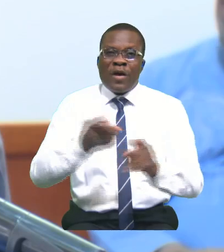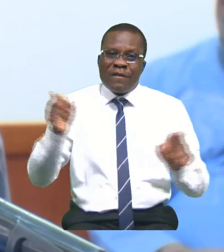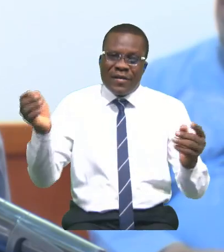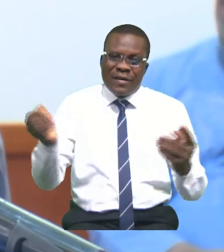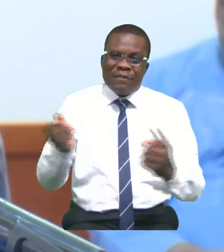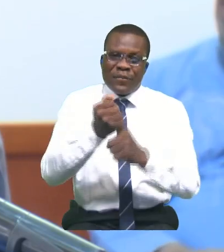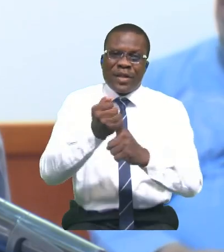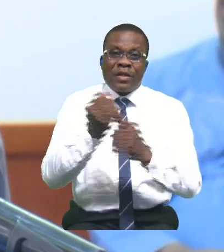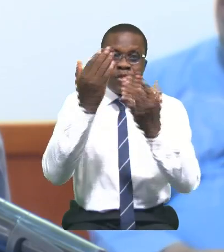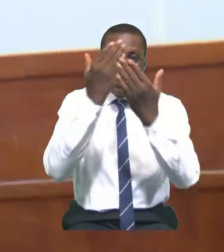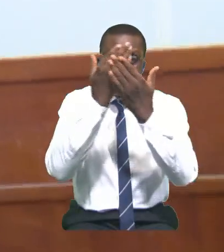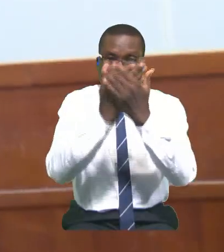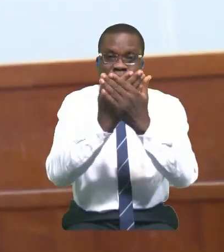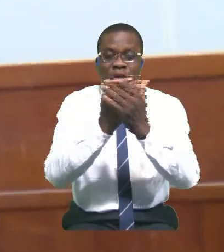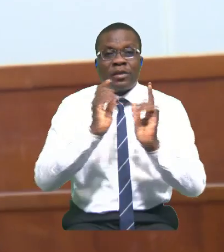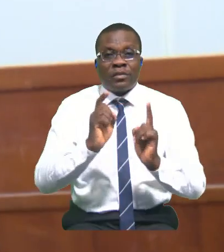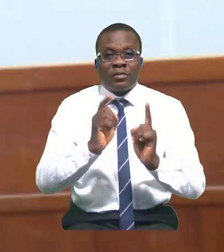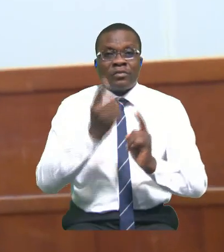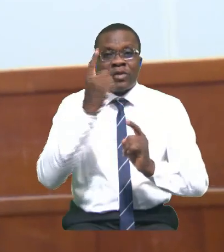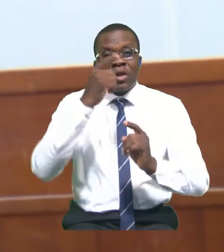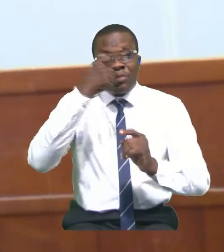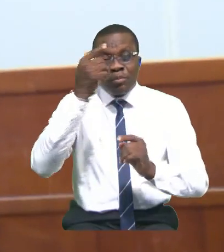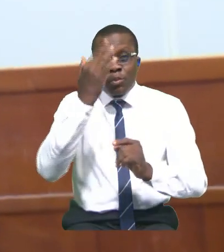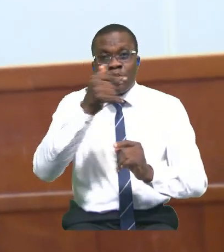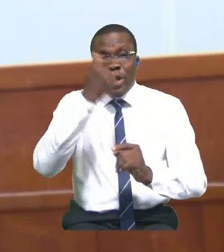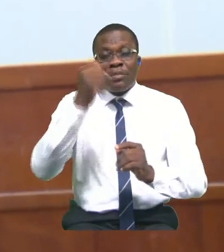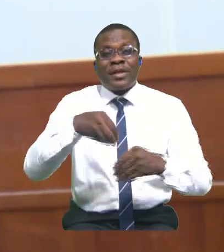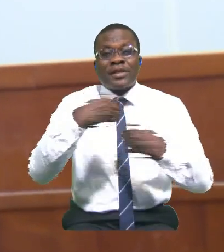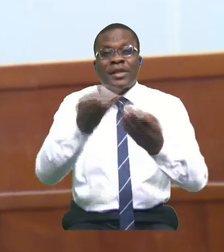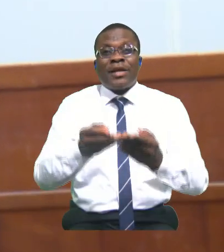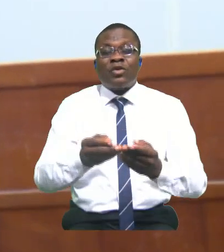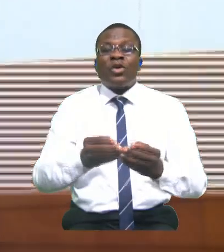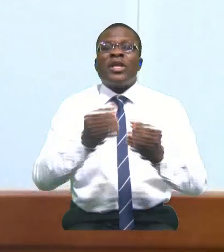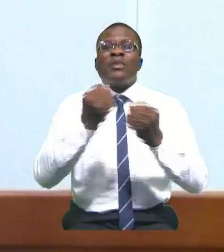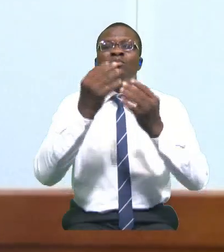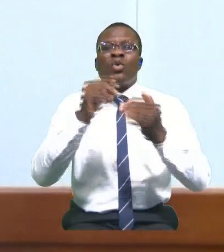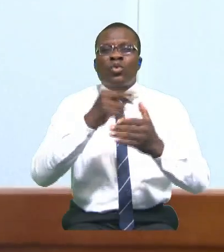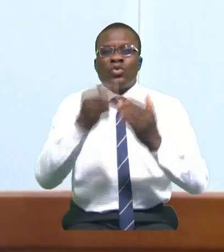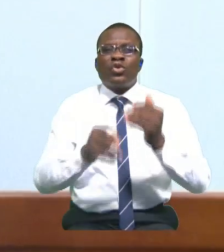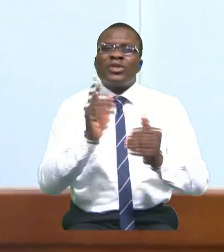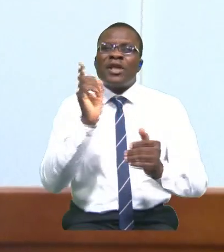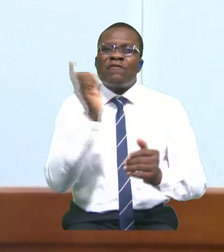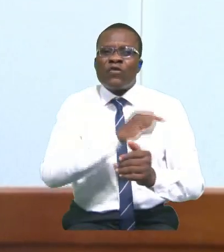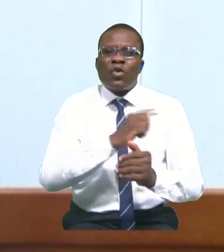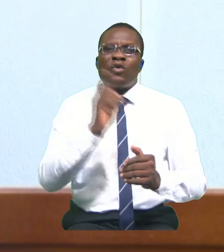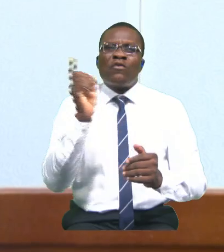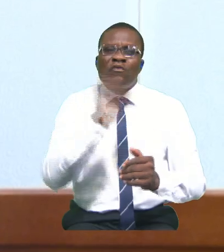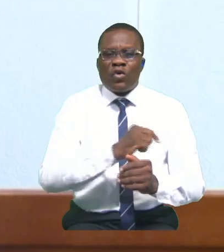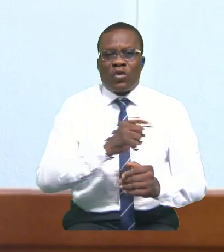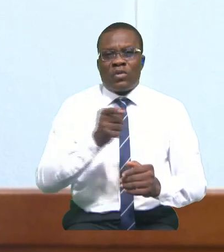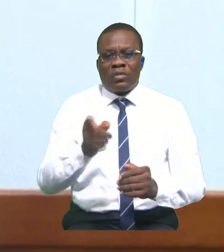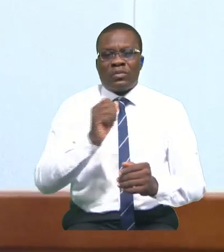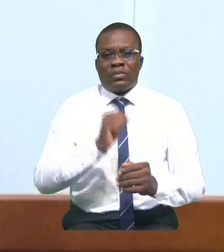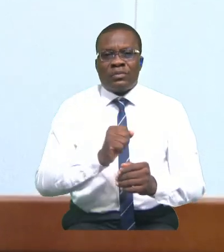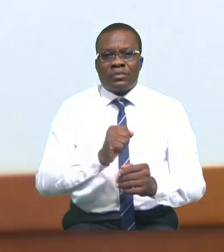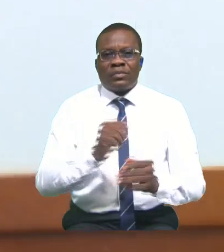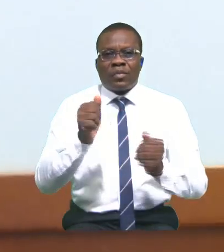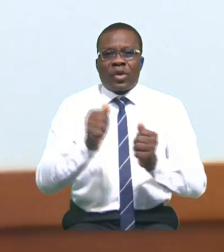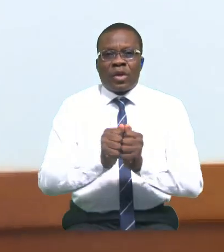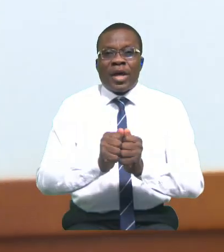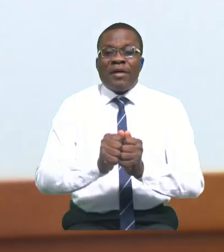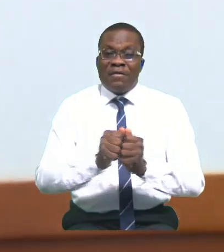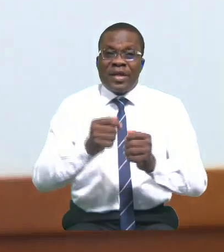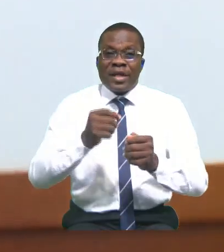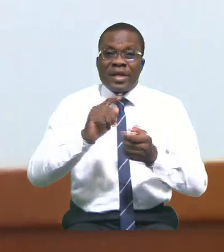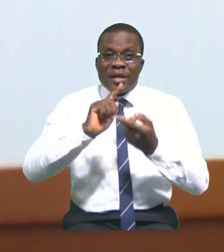ferme pour la délivrance de plusieurs faux test de covid-19 avec la complicité de